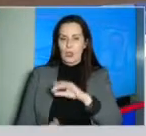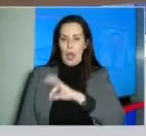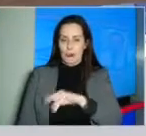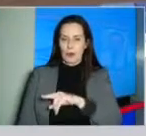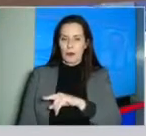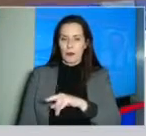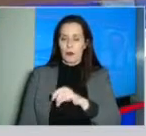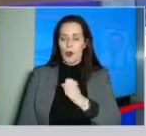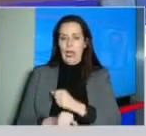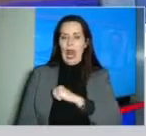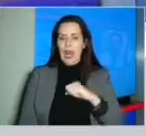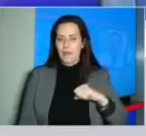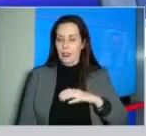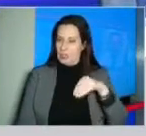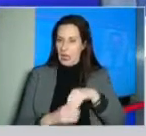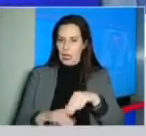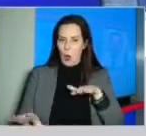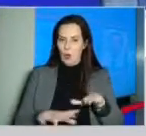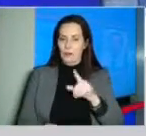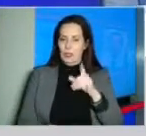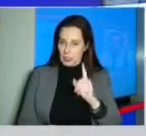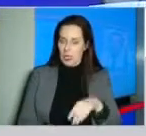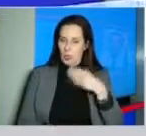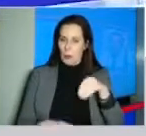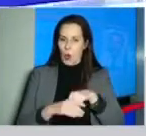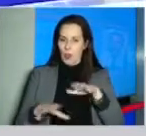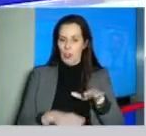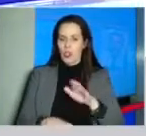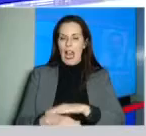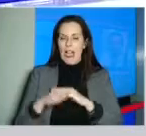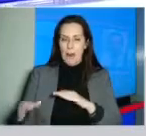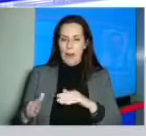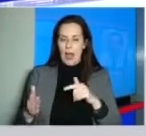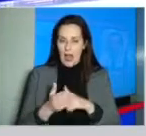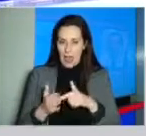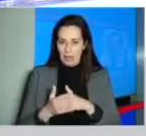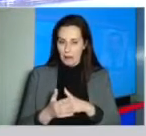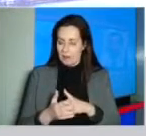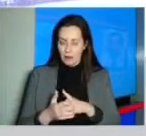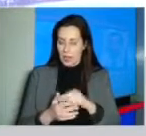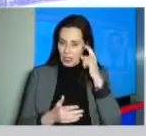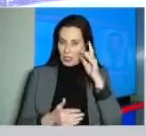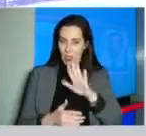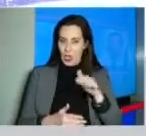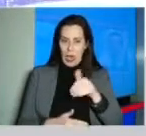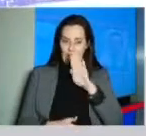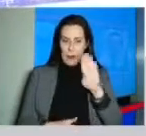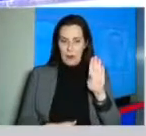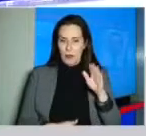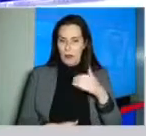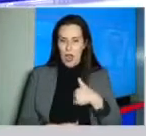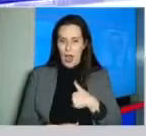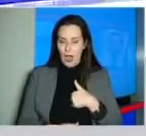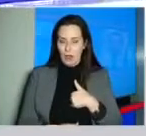ביתנו היא רצה לבד, והיא תהיה חלק מהקואליציה, והיא צריכה להיות בקואליציה של ימין. ולכן, הדאגה הזאת צריכה להיות דאגה של ראש הממשלה.